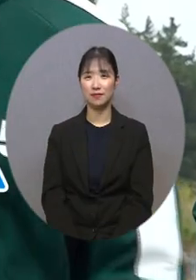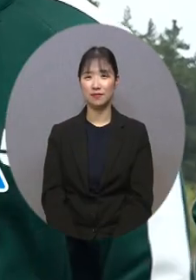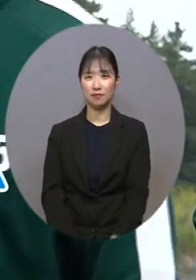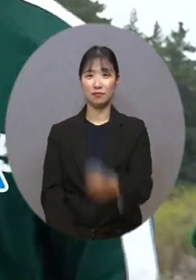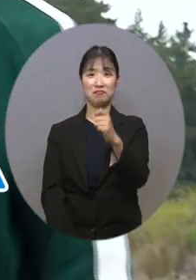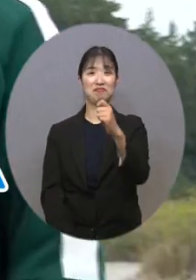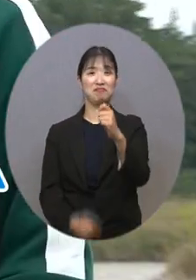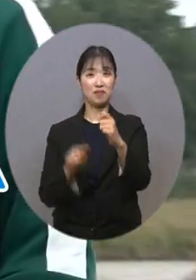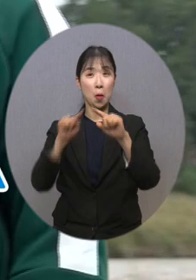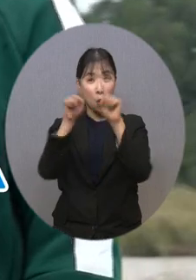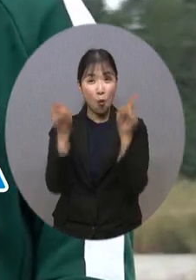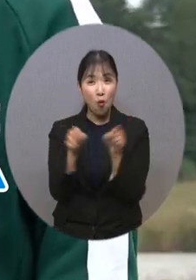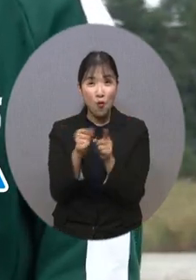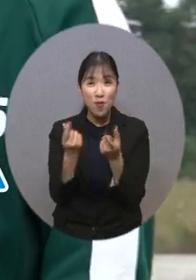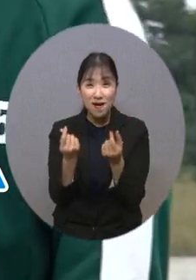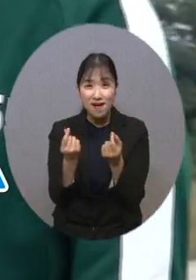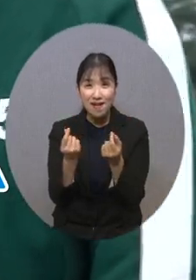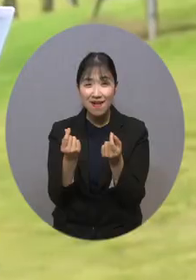만들었습니다. 네, 동그라미.